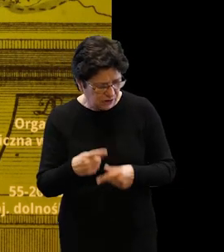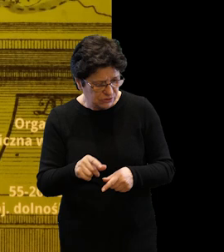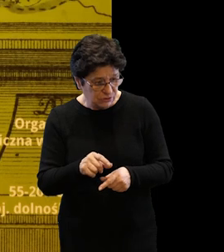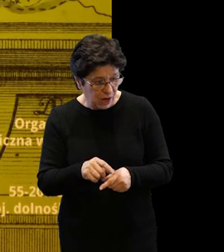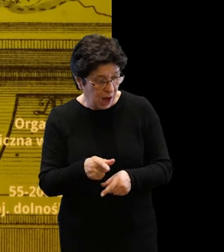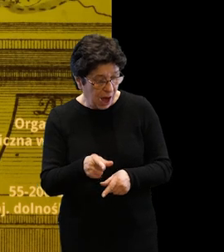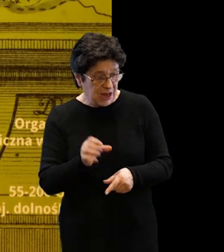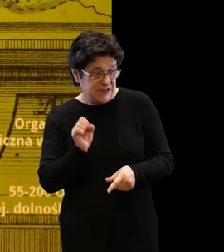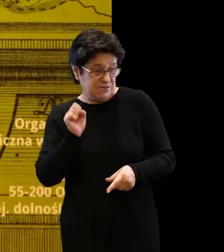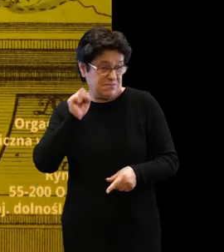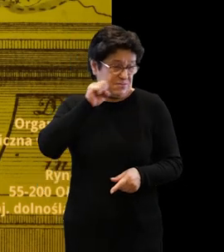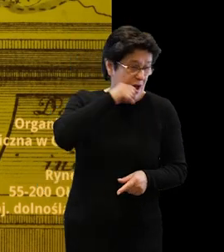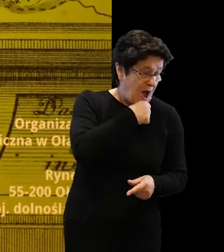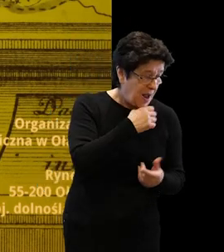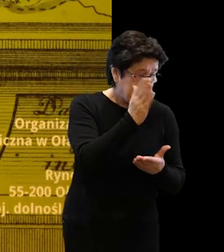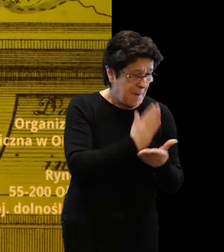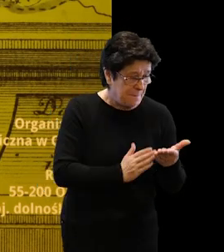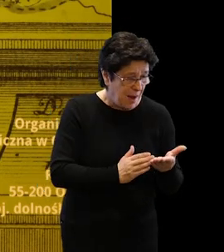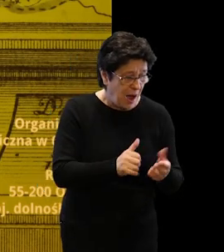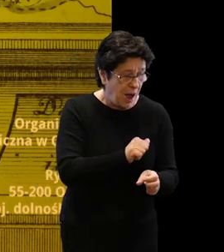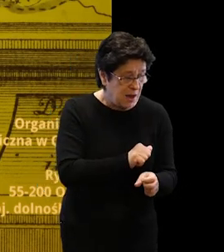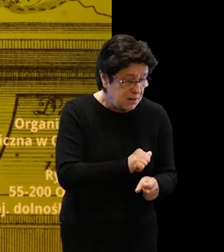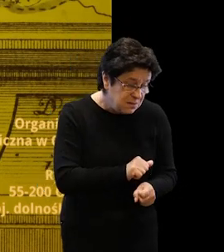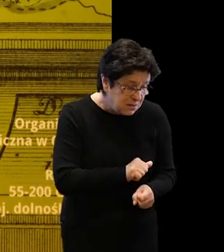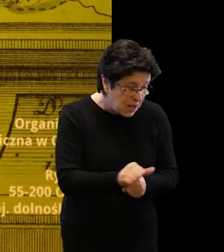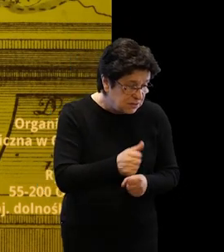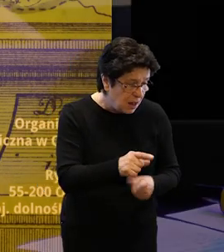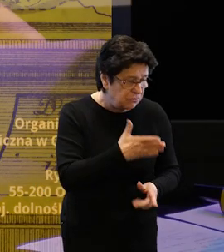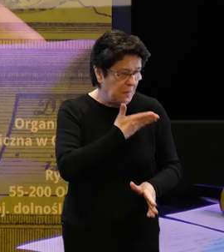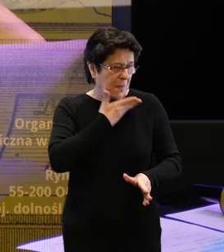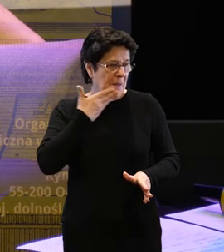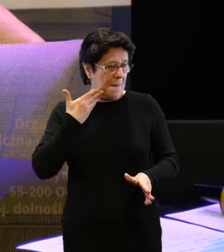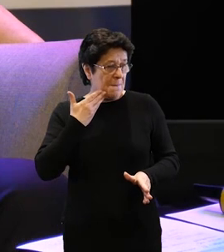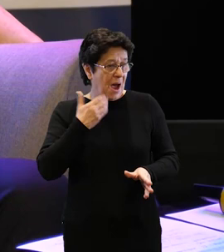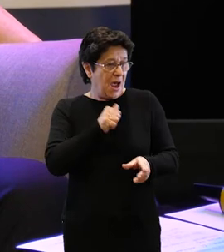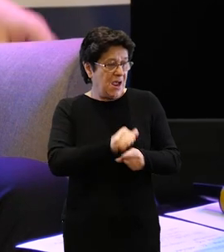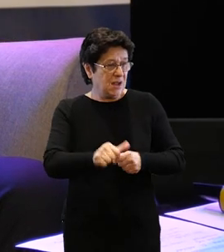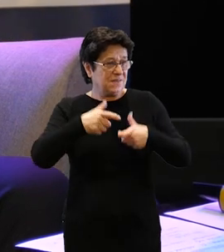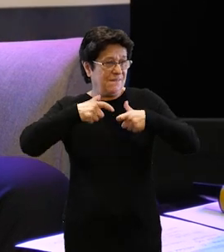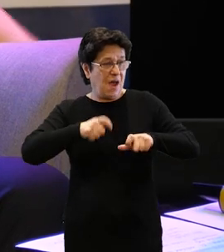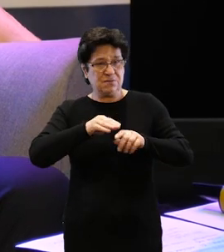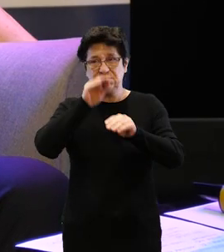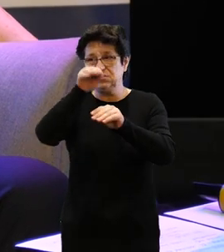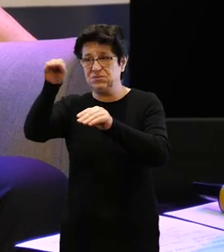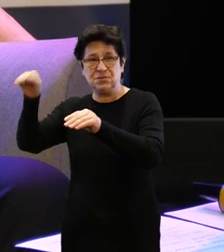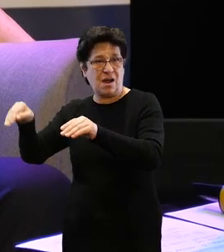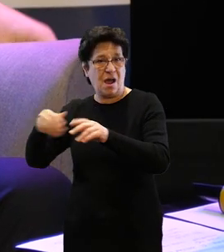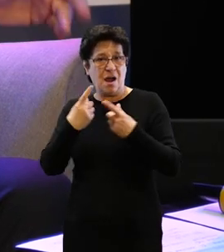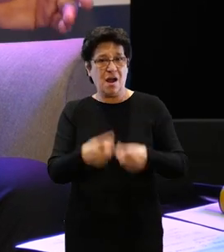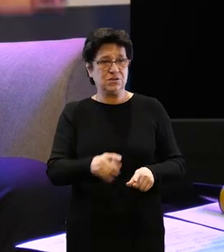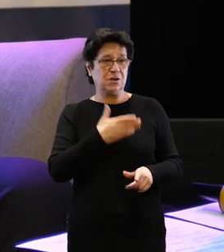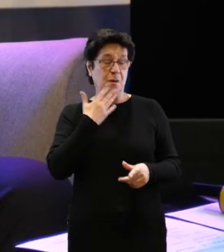mapa to jeszcze Leszna nie ma a Święciechowa jest No to jest dziwne No ale tak czasami bywa powiem państwu że to są niezmiernie